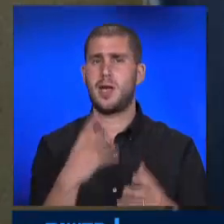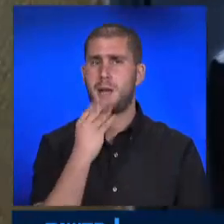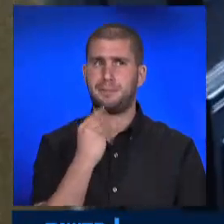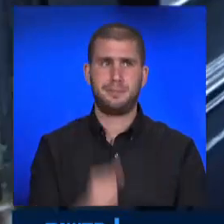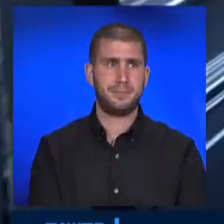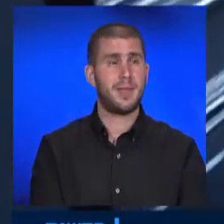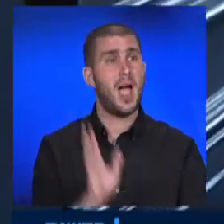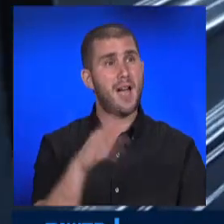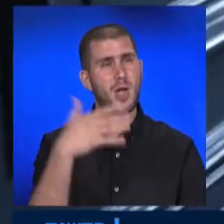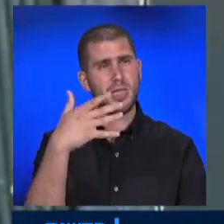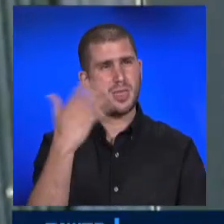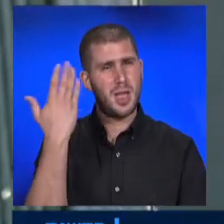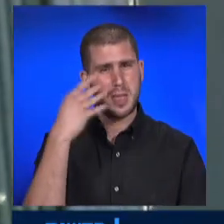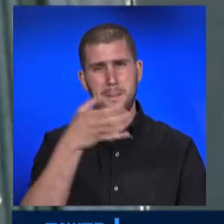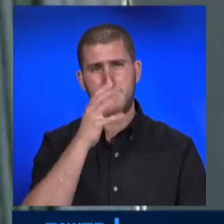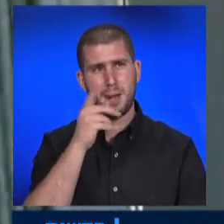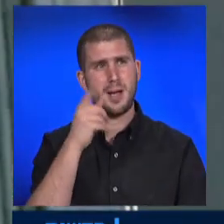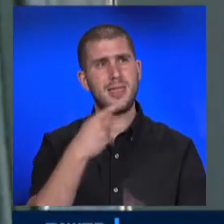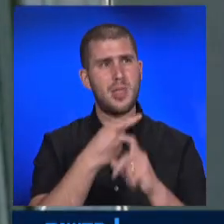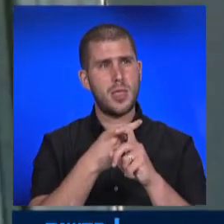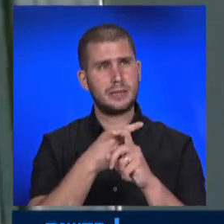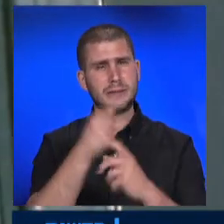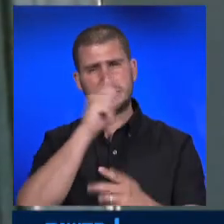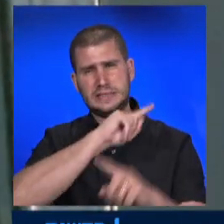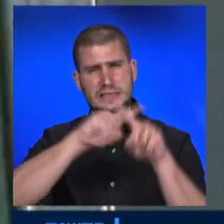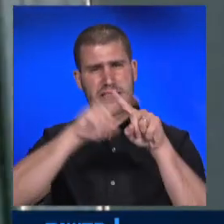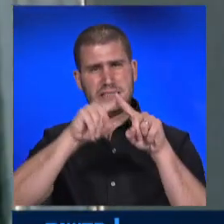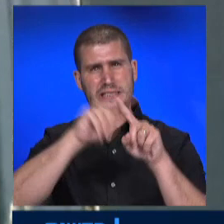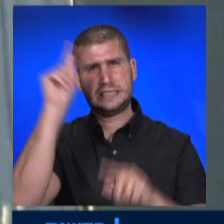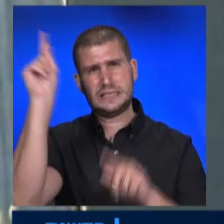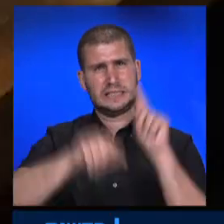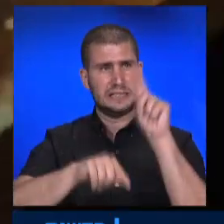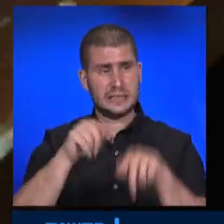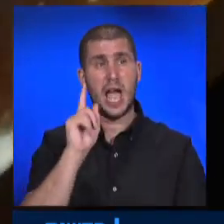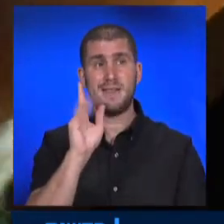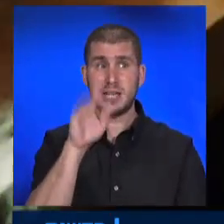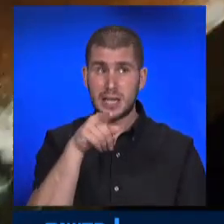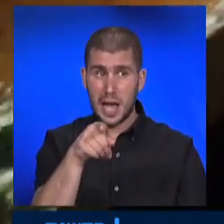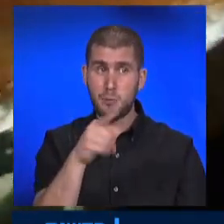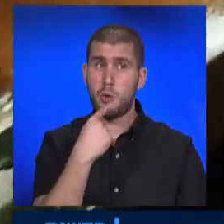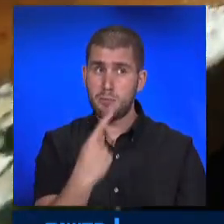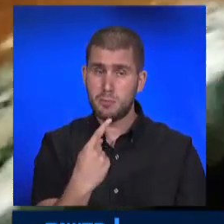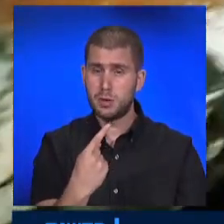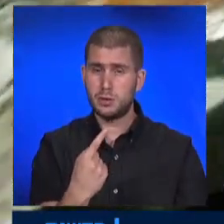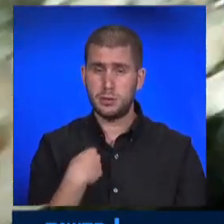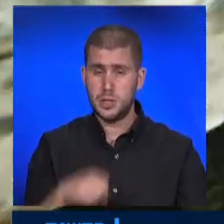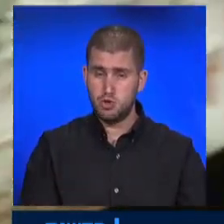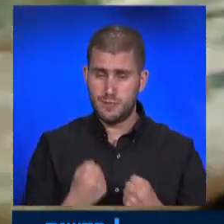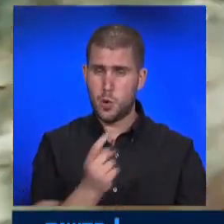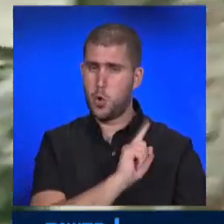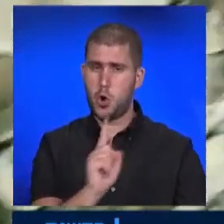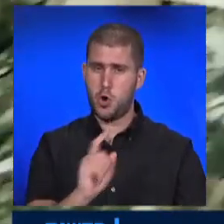על הדלת האחורית בבר שלו הנאו-נאצים חרטו סימנים, אך גם אלה הוא אומר, לא יעצרו